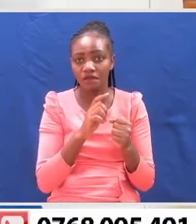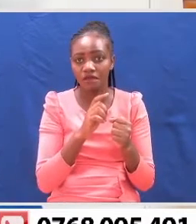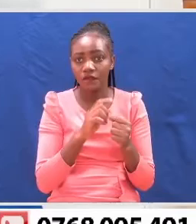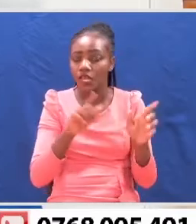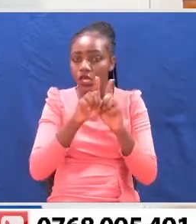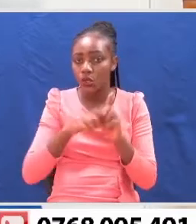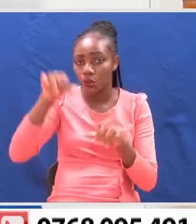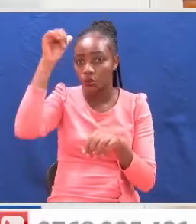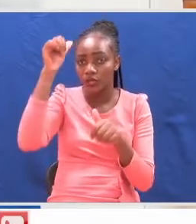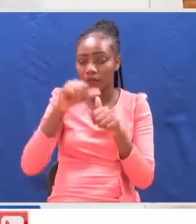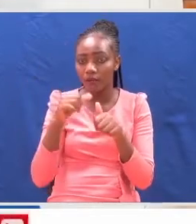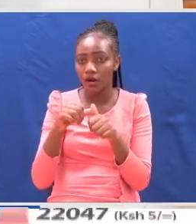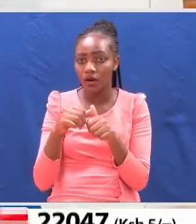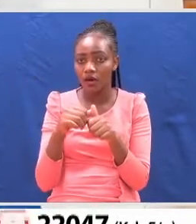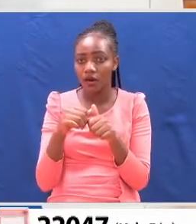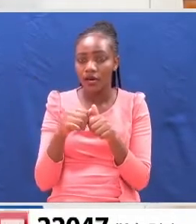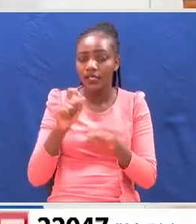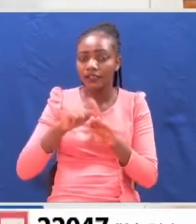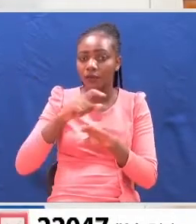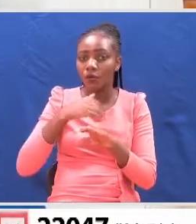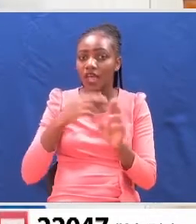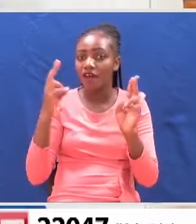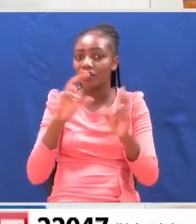kwamba wakati kuna mswada wa